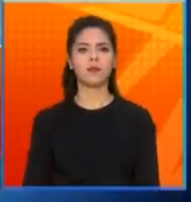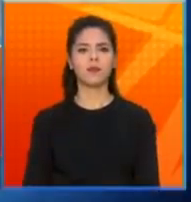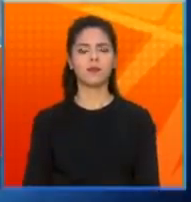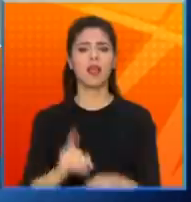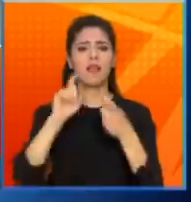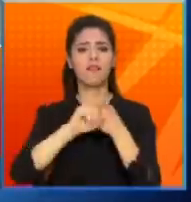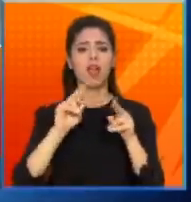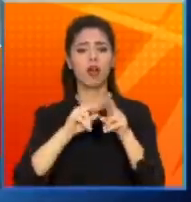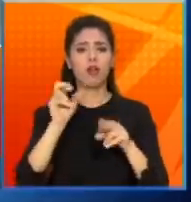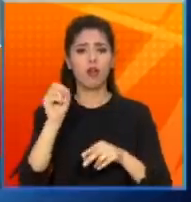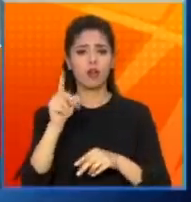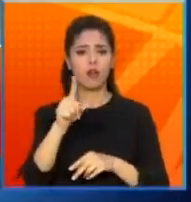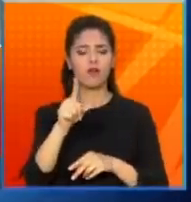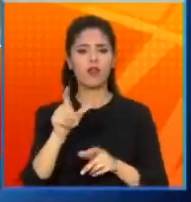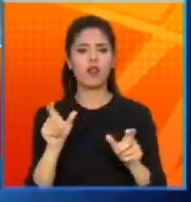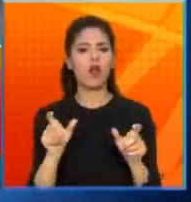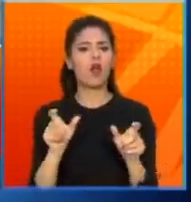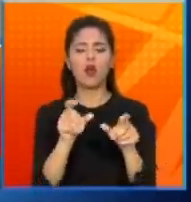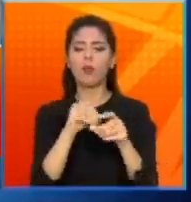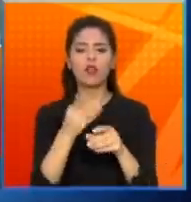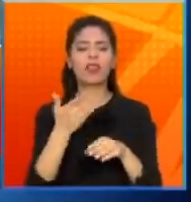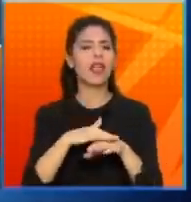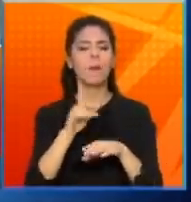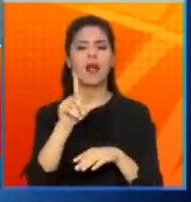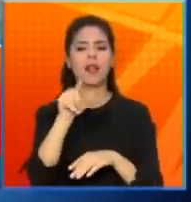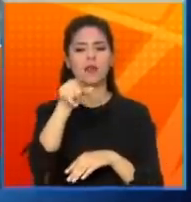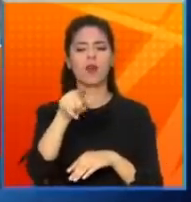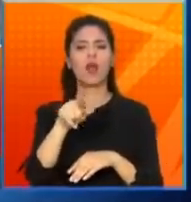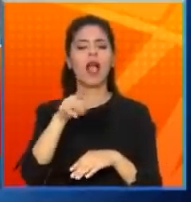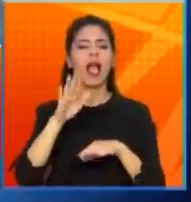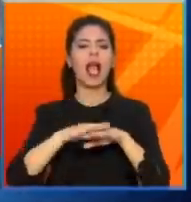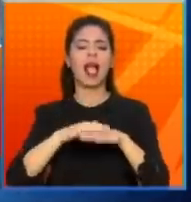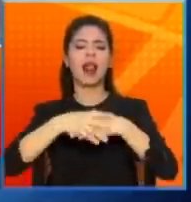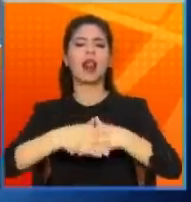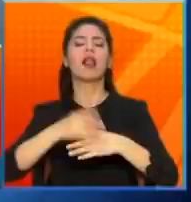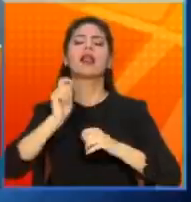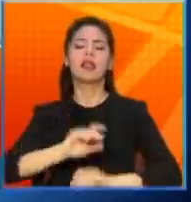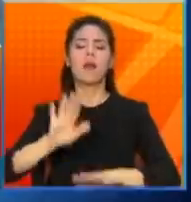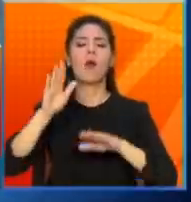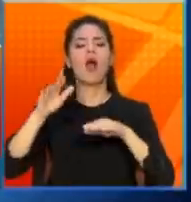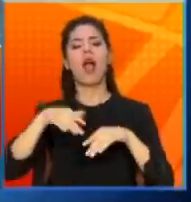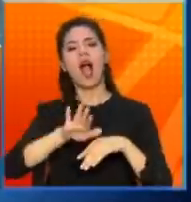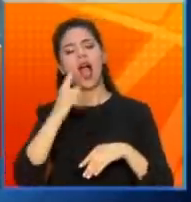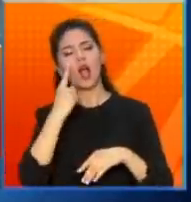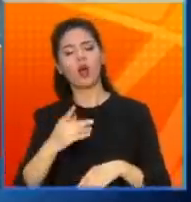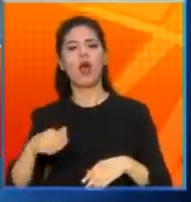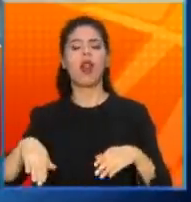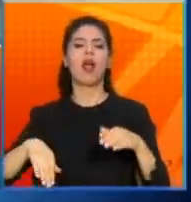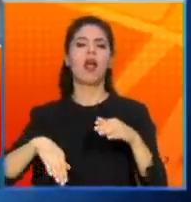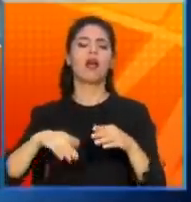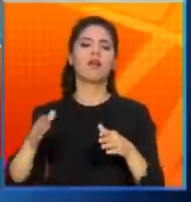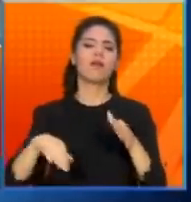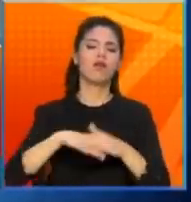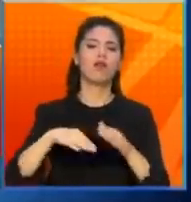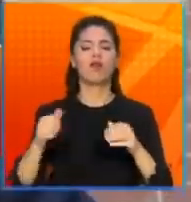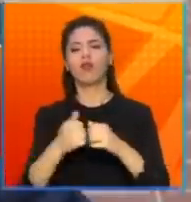Ve koronavirüsten korunma yöntemleri... Tokalaşmak yerine ayak tokuşturanları daha önce görmüştük. Doktor Mehmet Öz'ün de selamlaşma